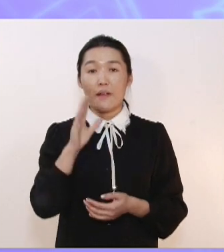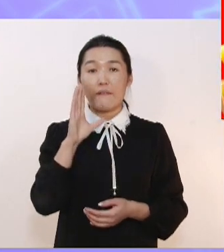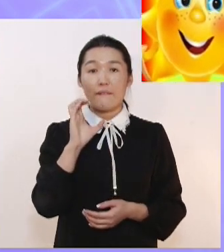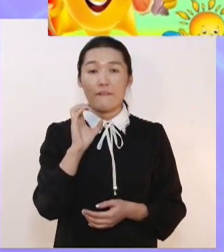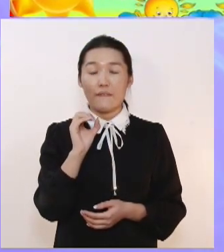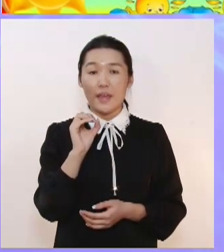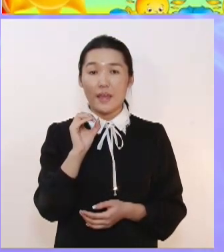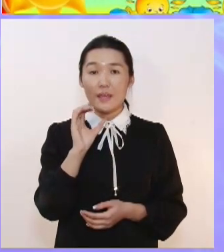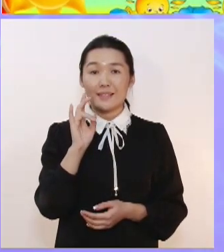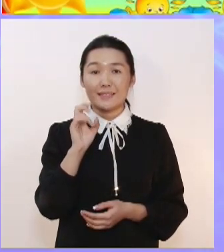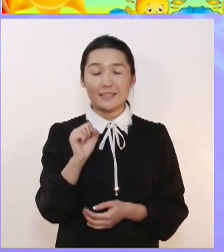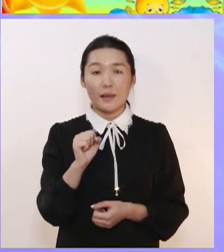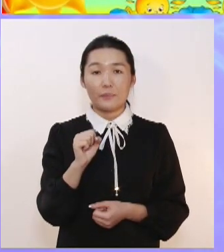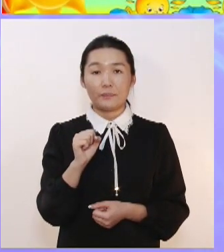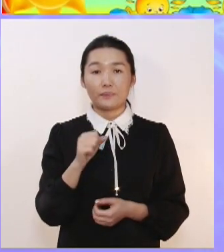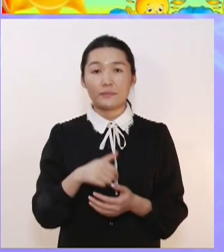весна,